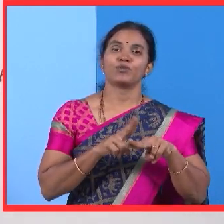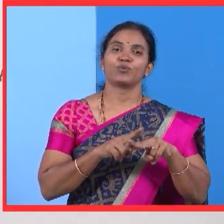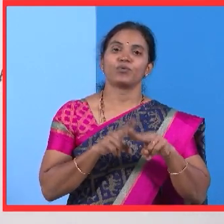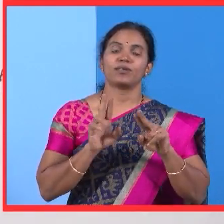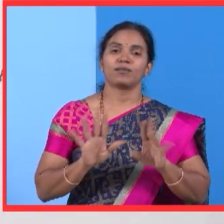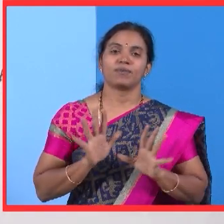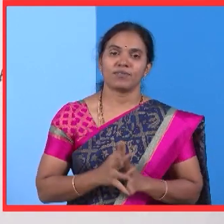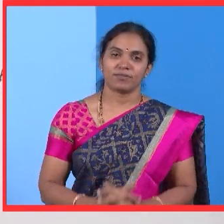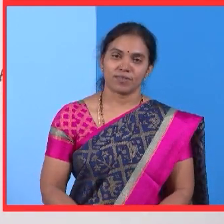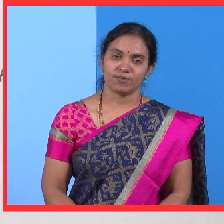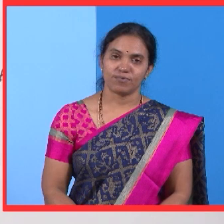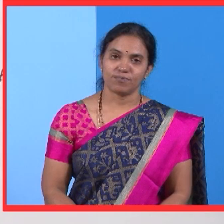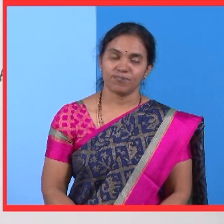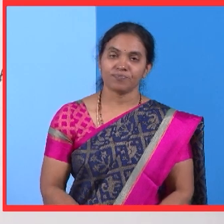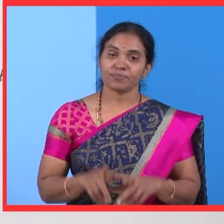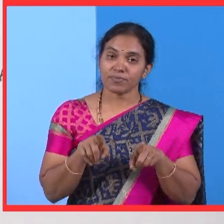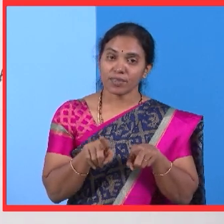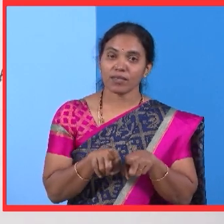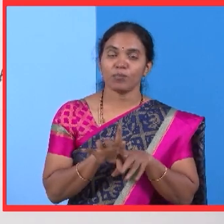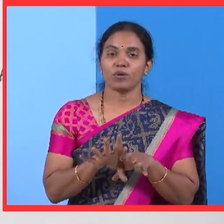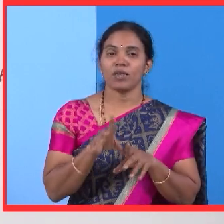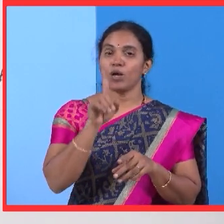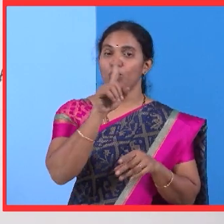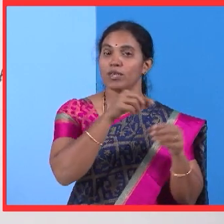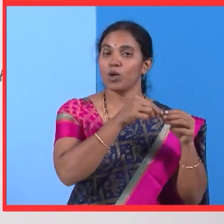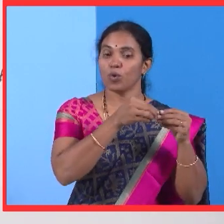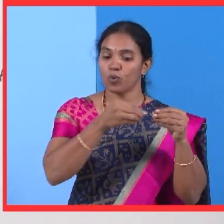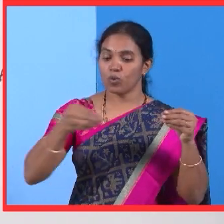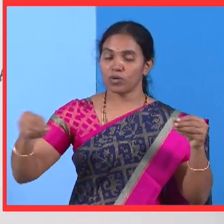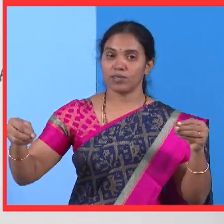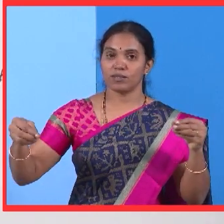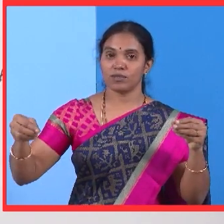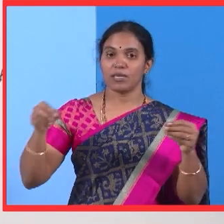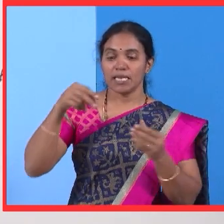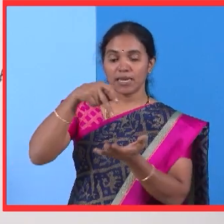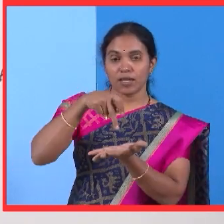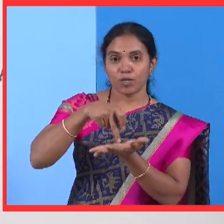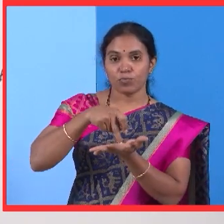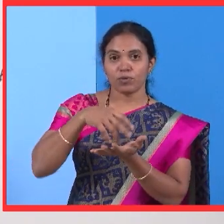இவ்வாறாக நாம் ஒரு கோட்டு துண்டின் நடுப்புள்ளியை கணக்கிட முடியும்.